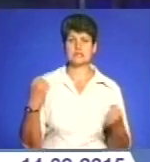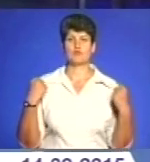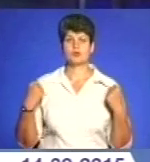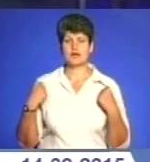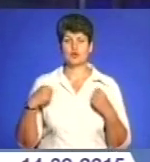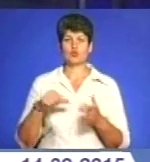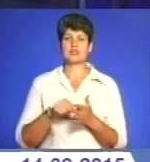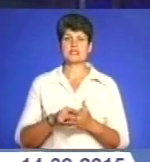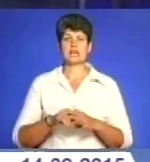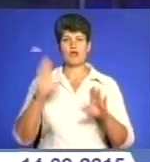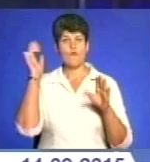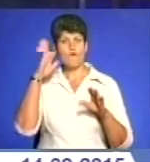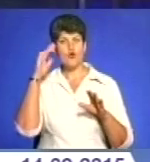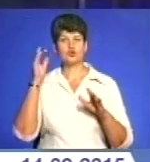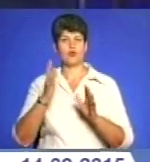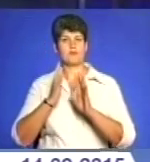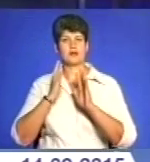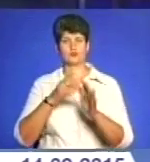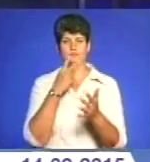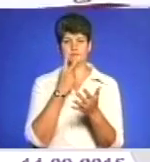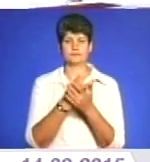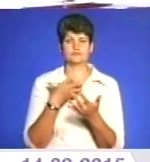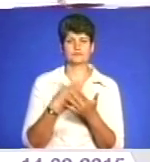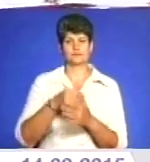водного параду, продемонстрували свої вміння і навички.